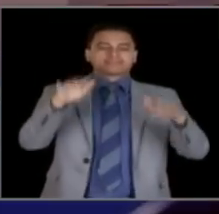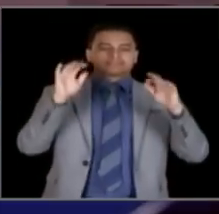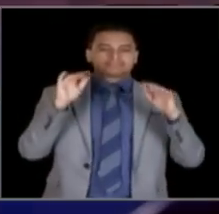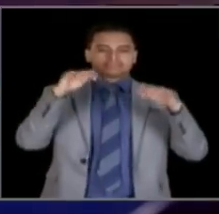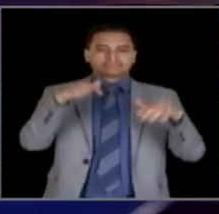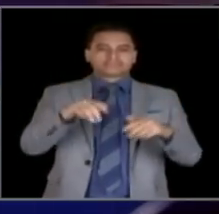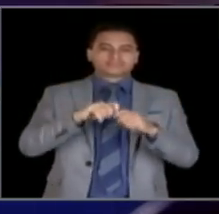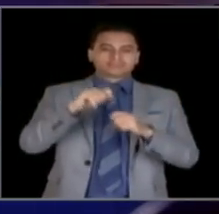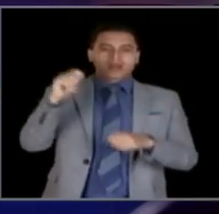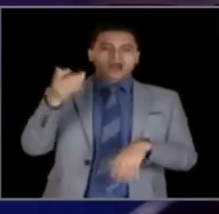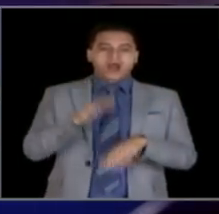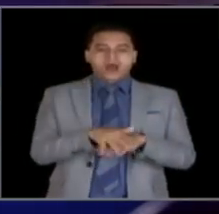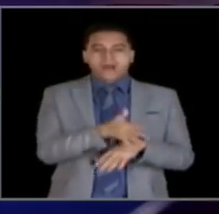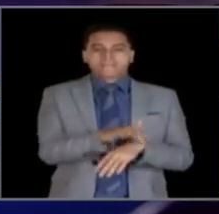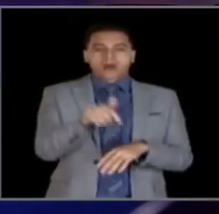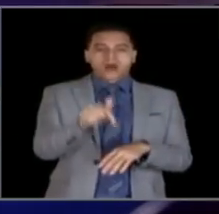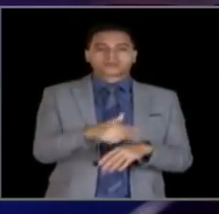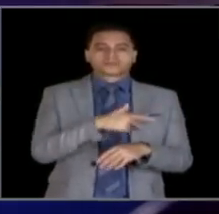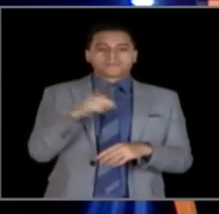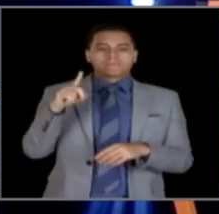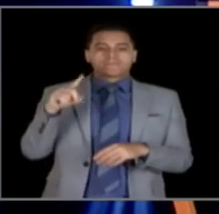على نهر برا